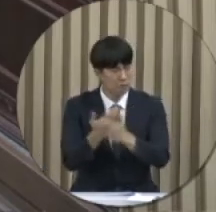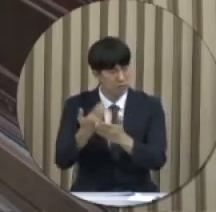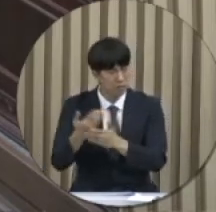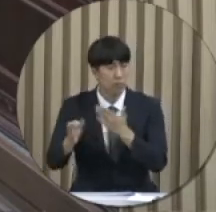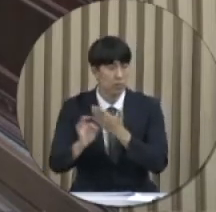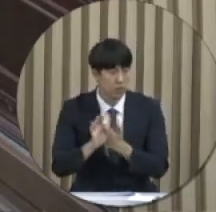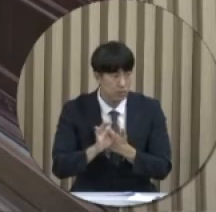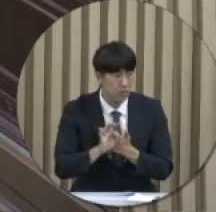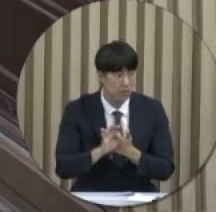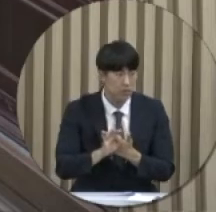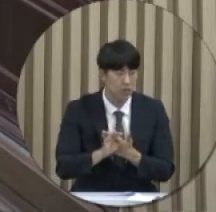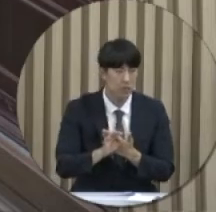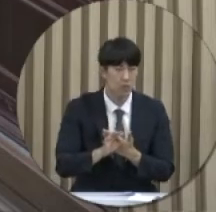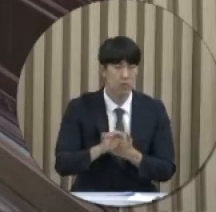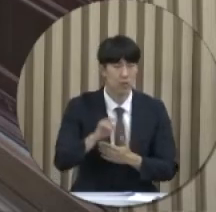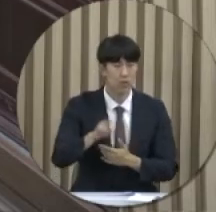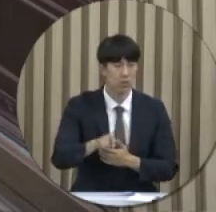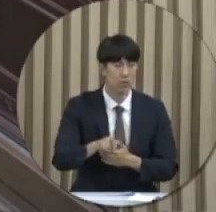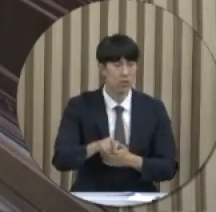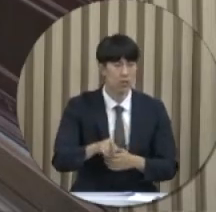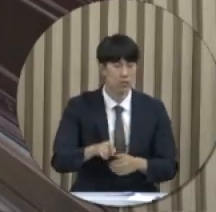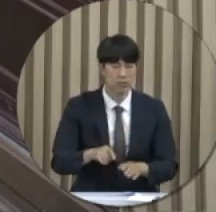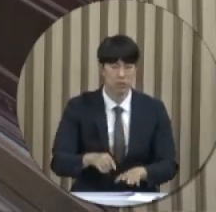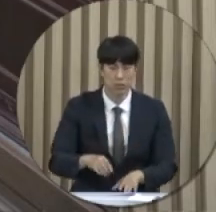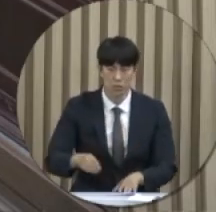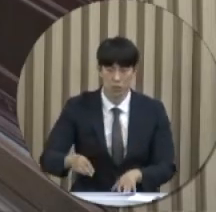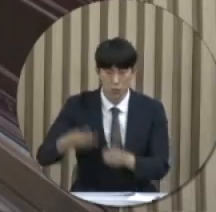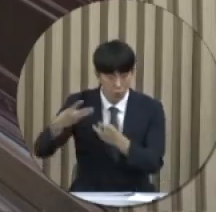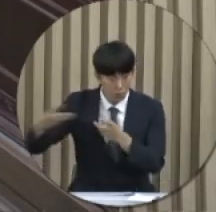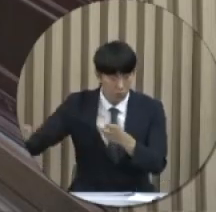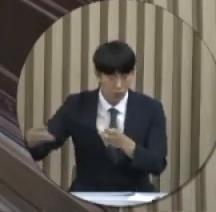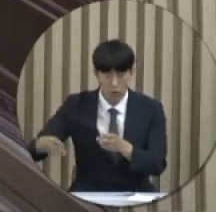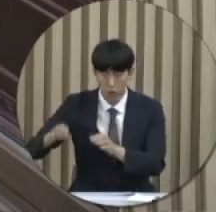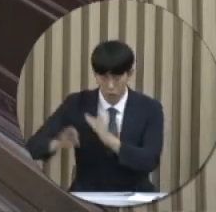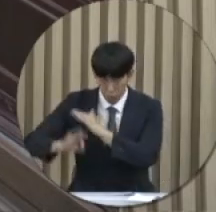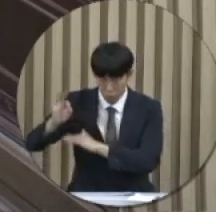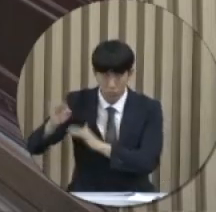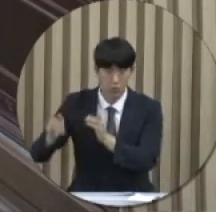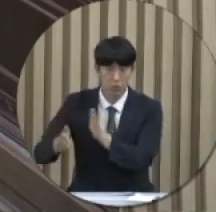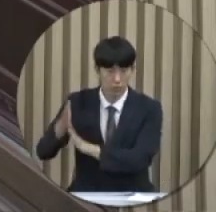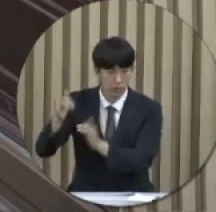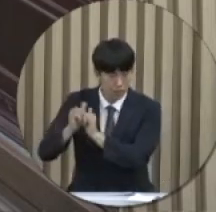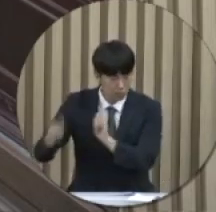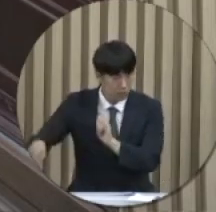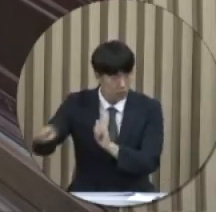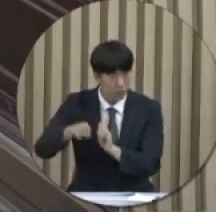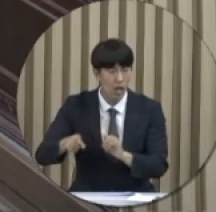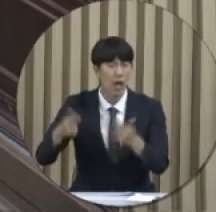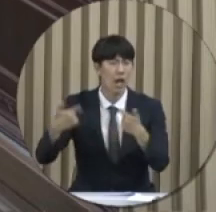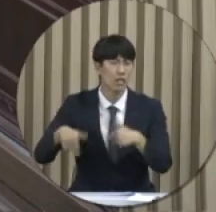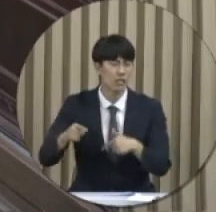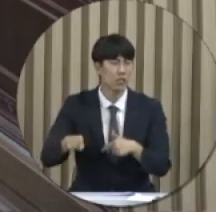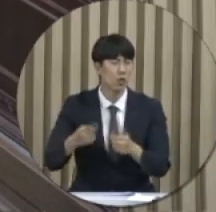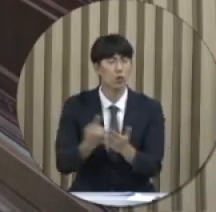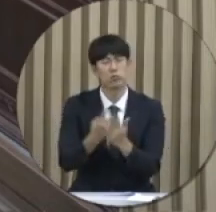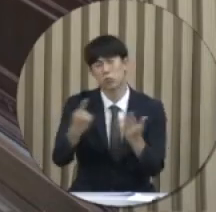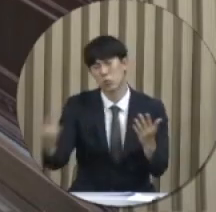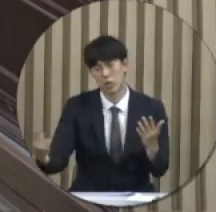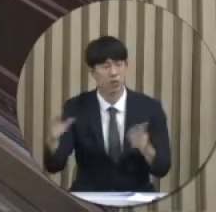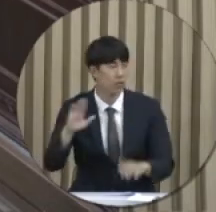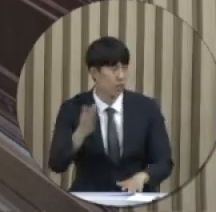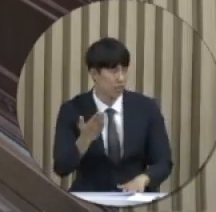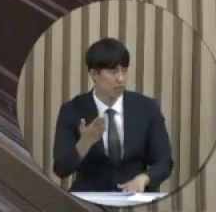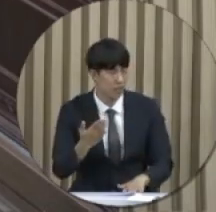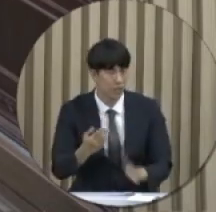결국은 이제 이 병점을 중심으로 한 동부권에 있는 우리 주민분들은 항상 이런 부분에서 소외가